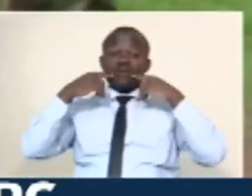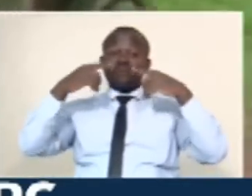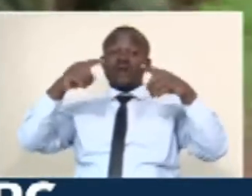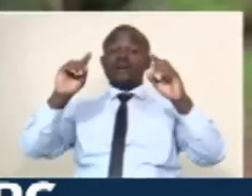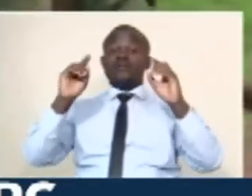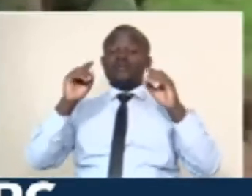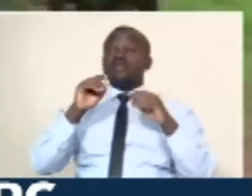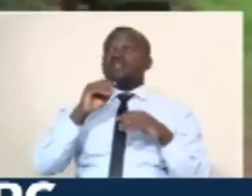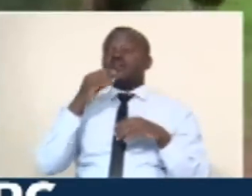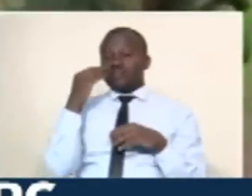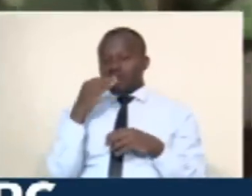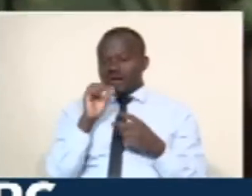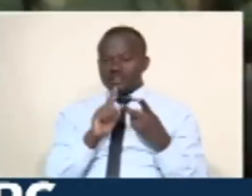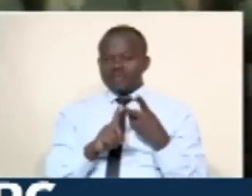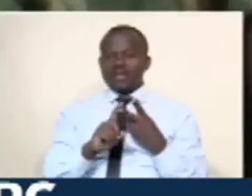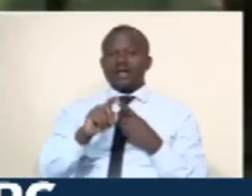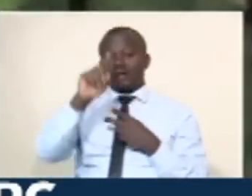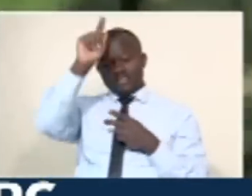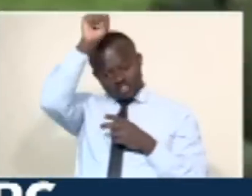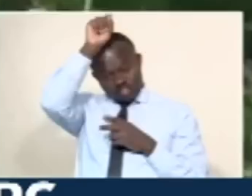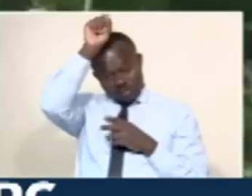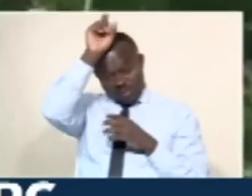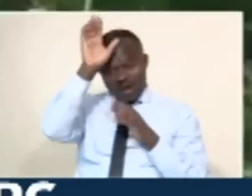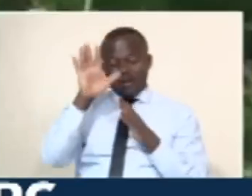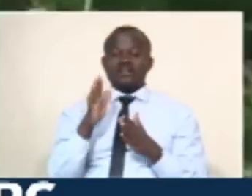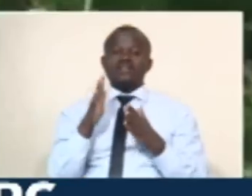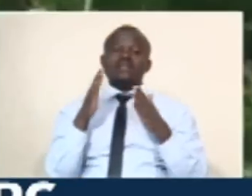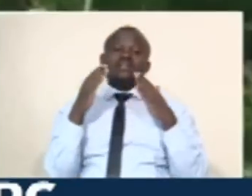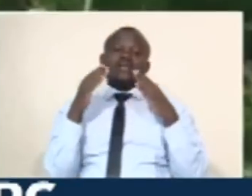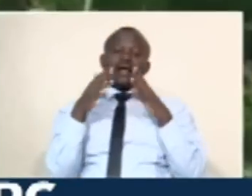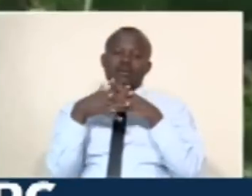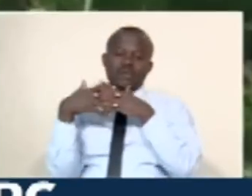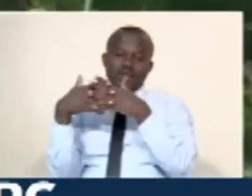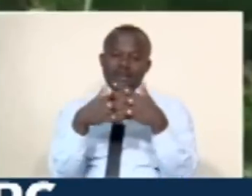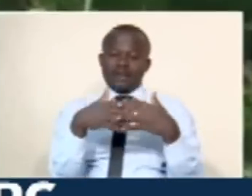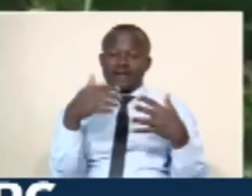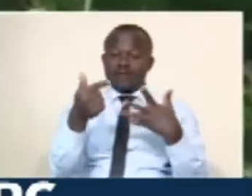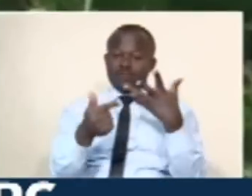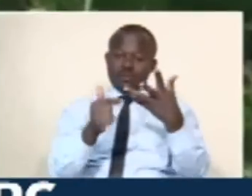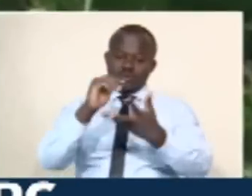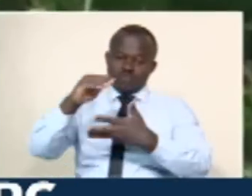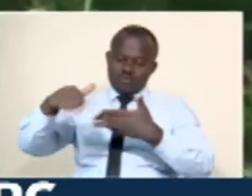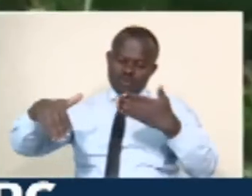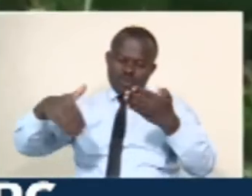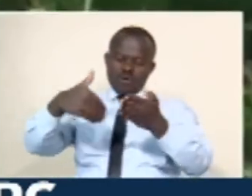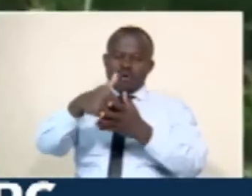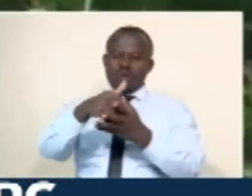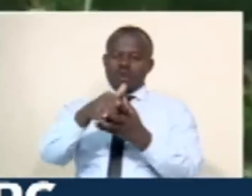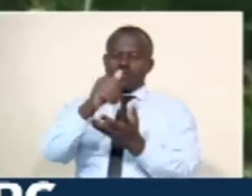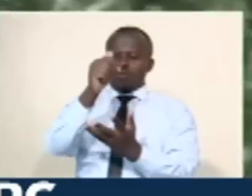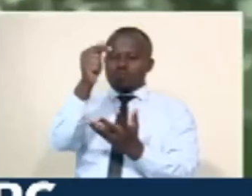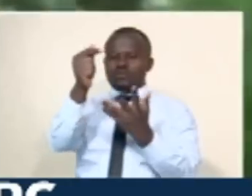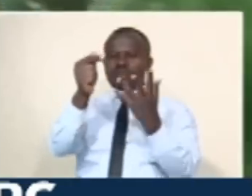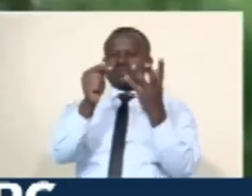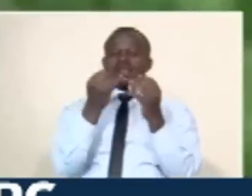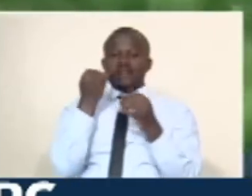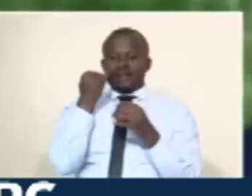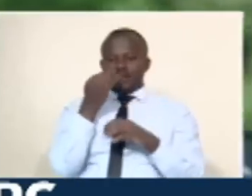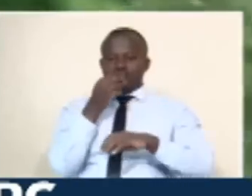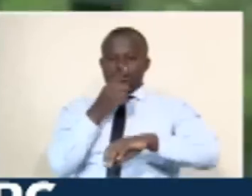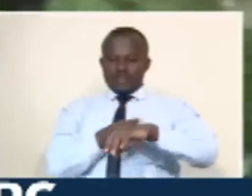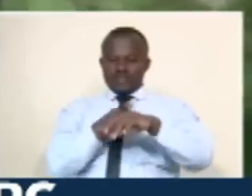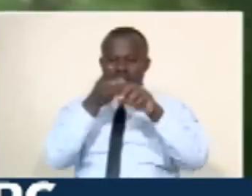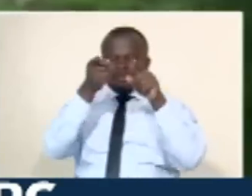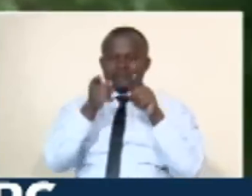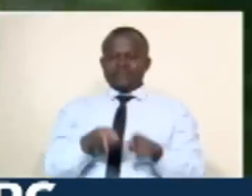buravuga, Ubudage buravuga, Amerika iravuga n'ibindi. Ibyo byose rero bikubiye hamwe, iyo igihe kigeze